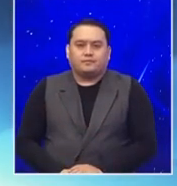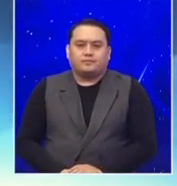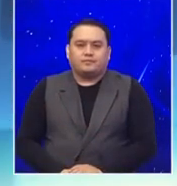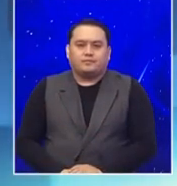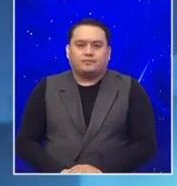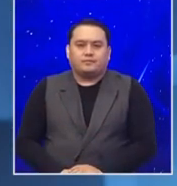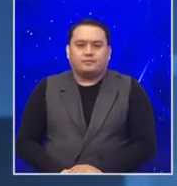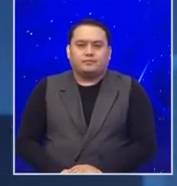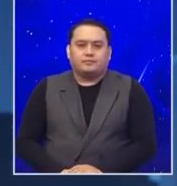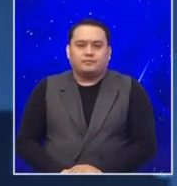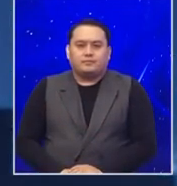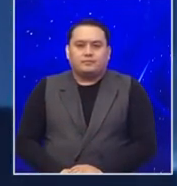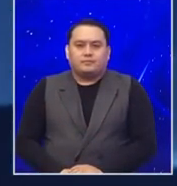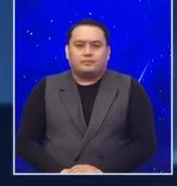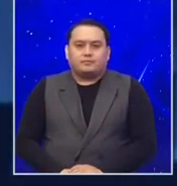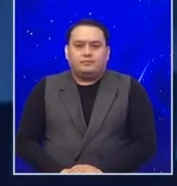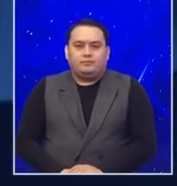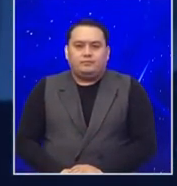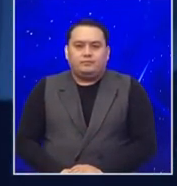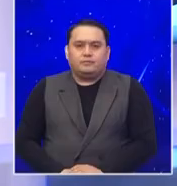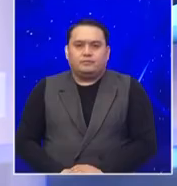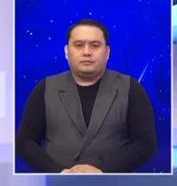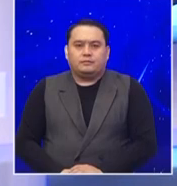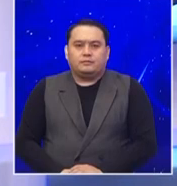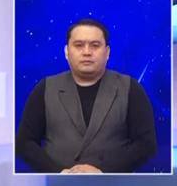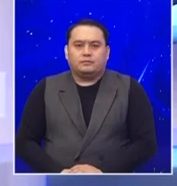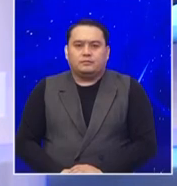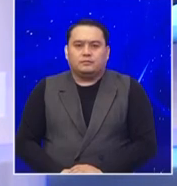Аблай Куттыкпай, телеканал ЖТСУ.